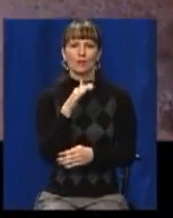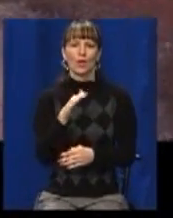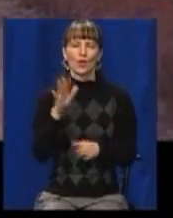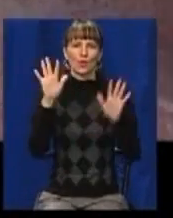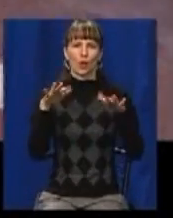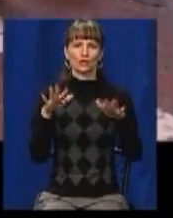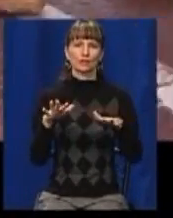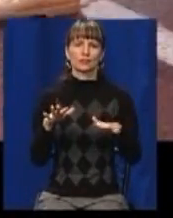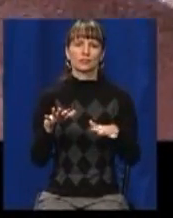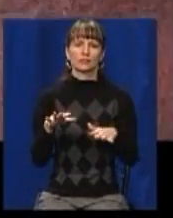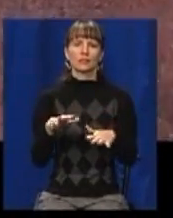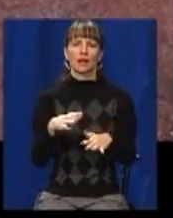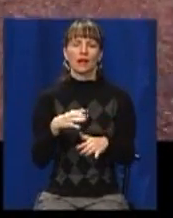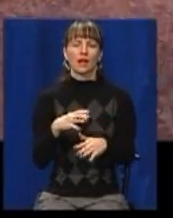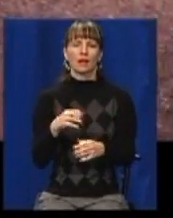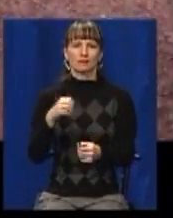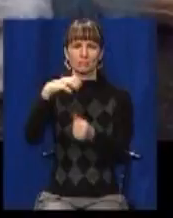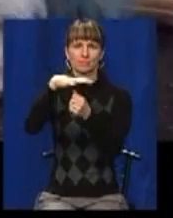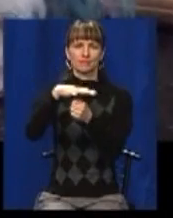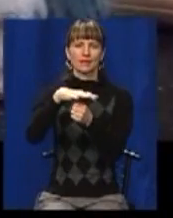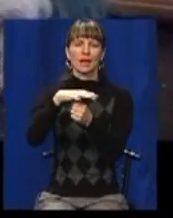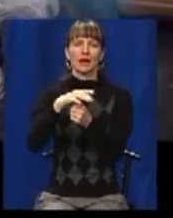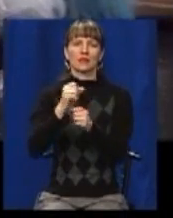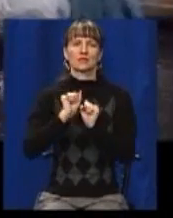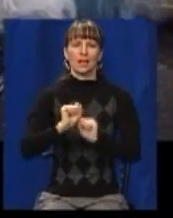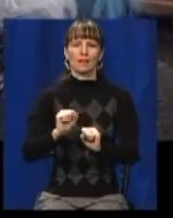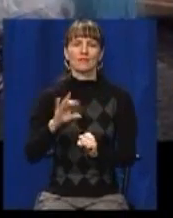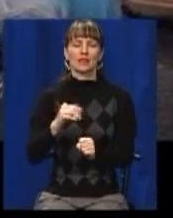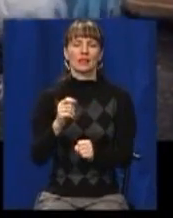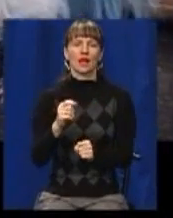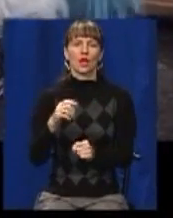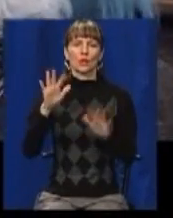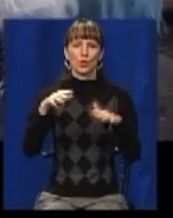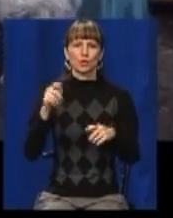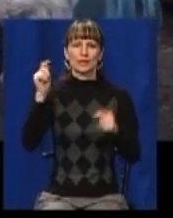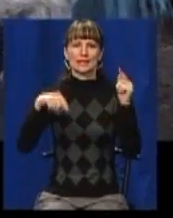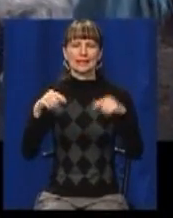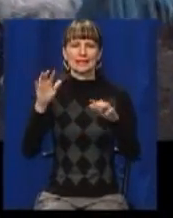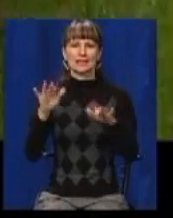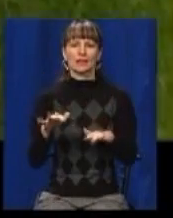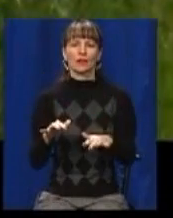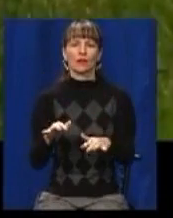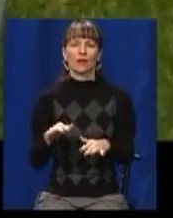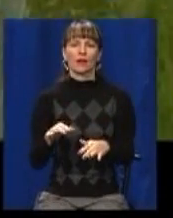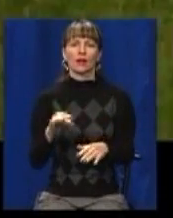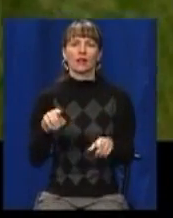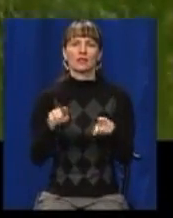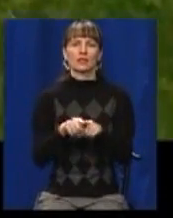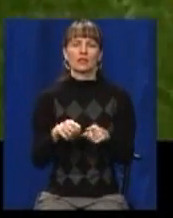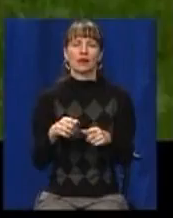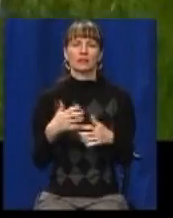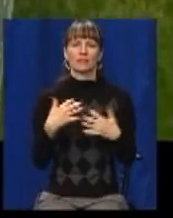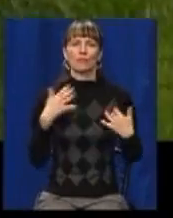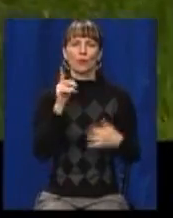мокру погоду. Парасоля забезпечить захист пухнастика від дощу, вітру, снігу та інших погодних умов. Так тваринка буде